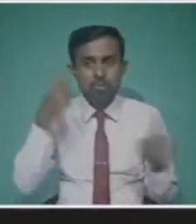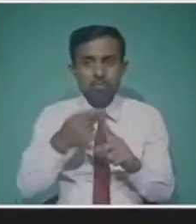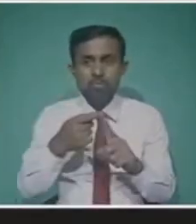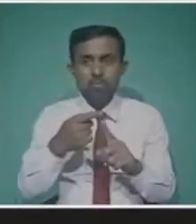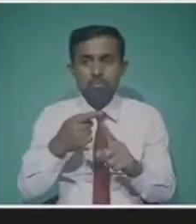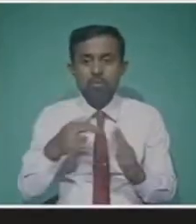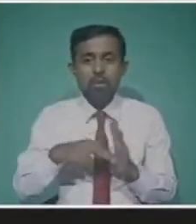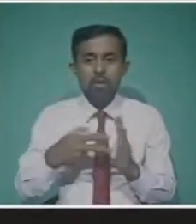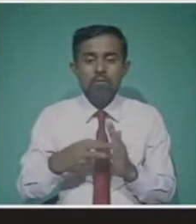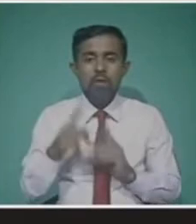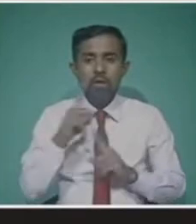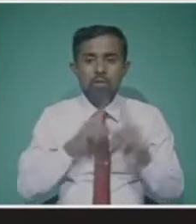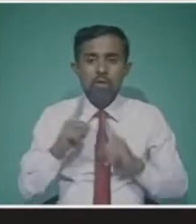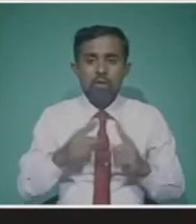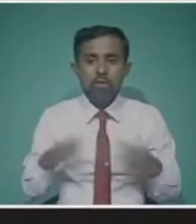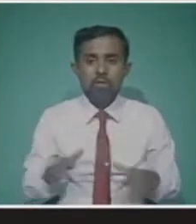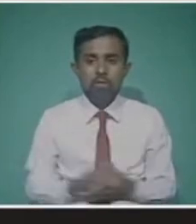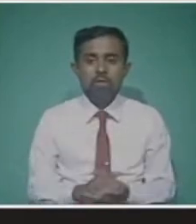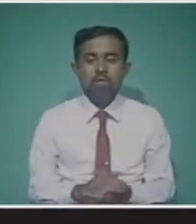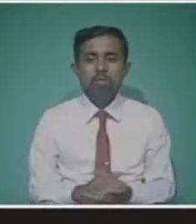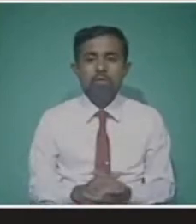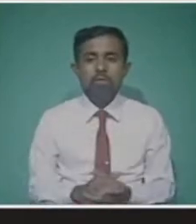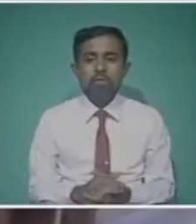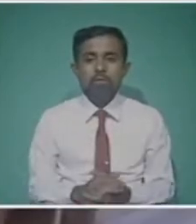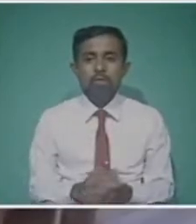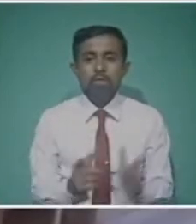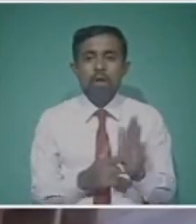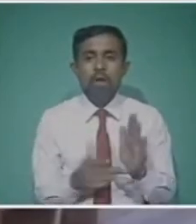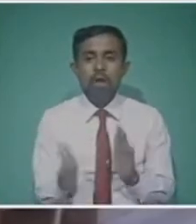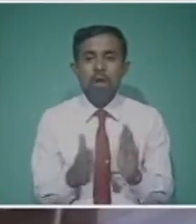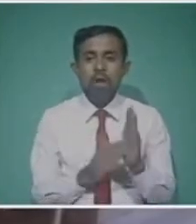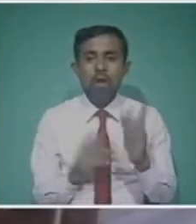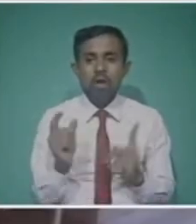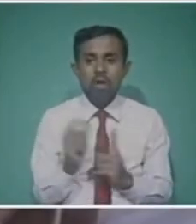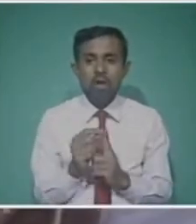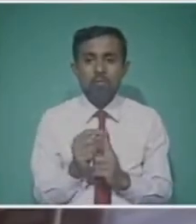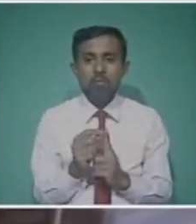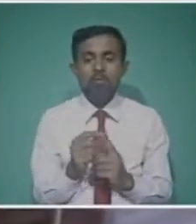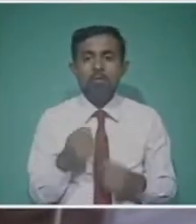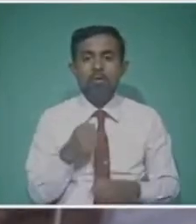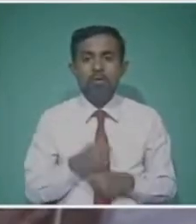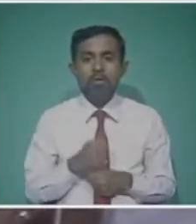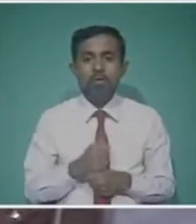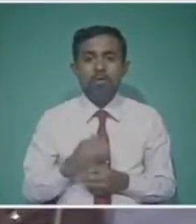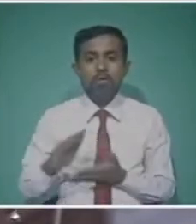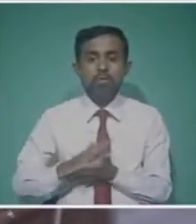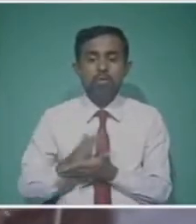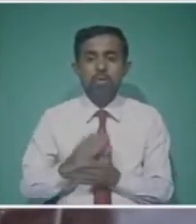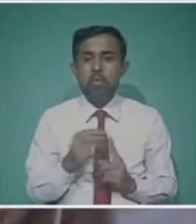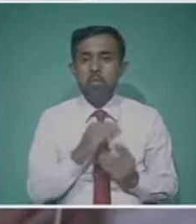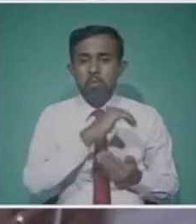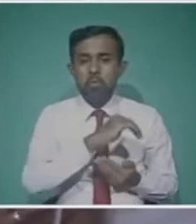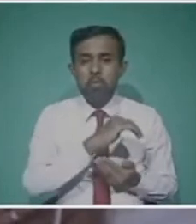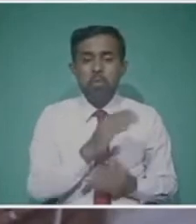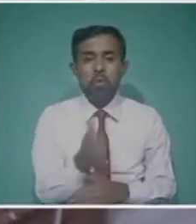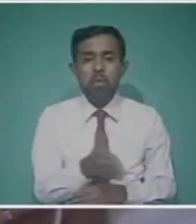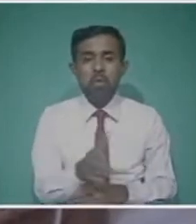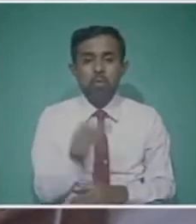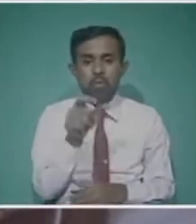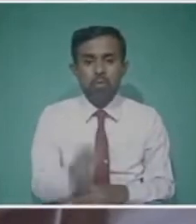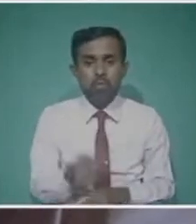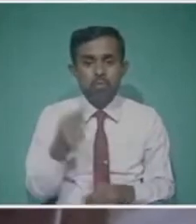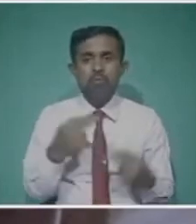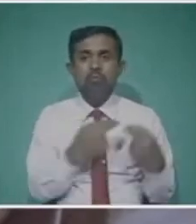මේ අයවැයේදී කතා කළා. තව විනාඩි දෙකක් කම්කරු අමාත්‍යවරයා විදියට මේ රාජ්‍ය සේවයේ සහ පෞද්ගලිකංශයේ කම්කරුව පිළිබඳව අපිට